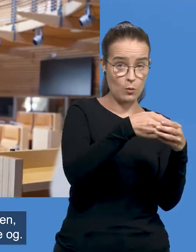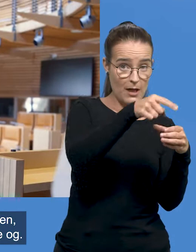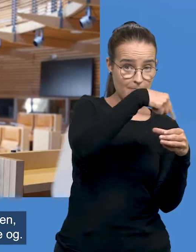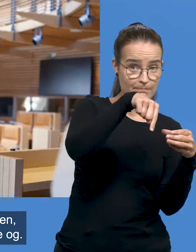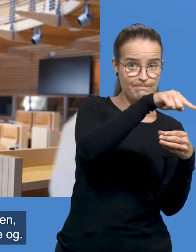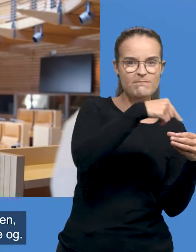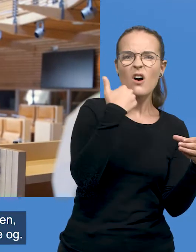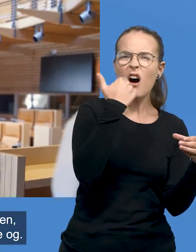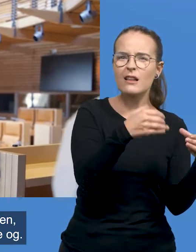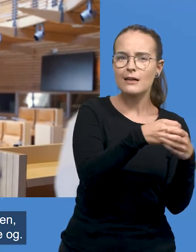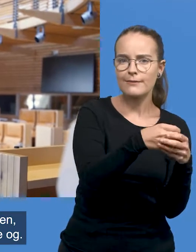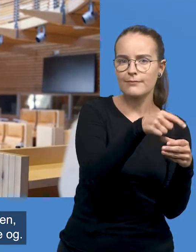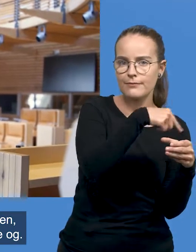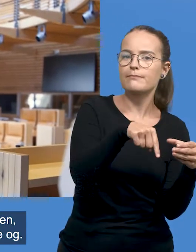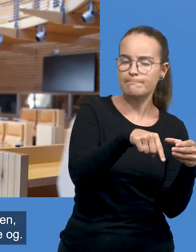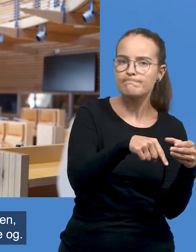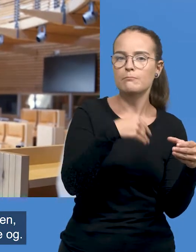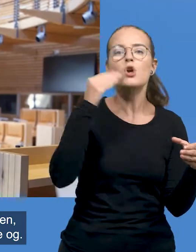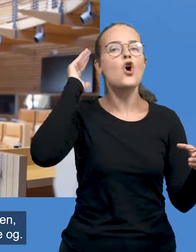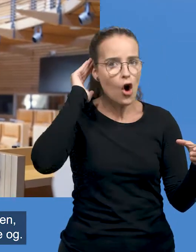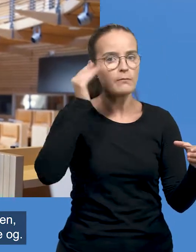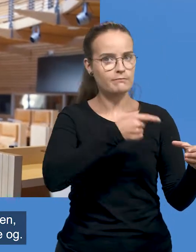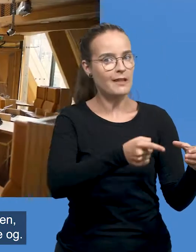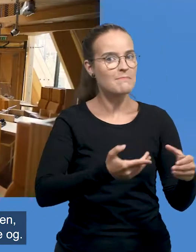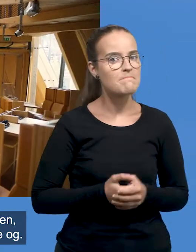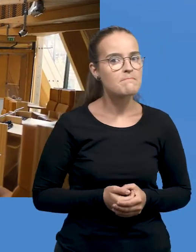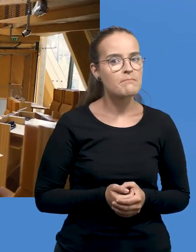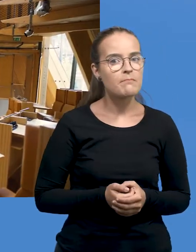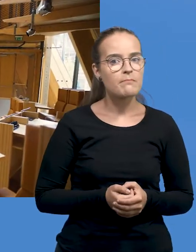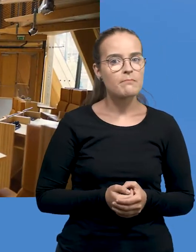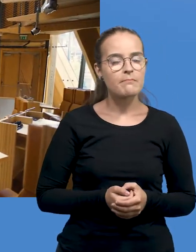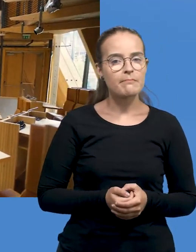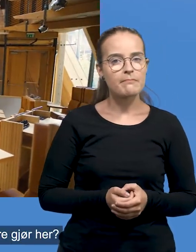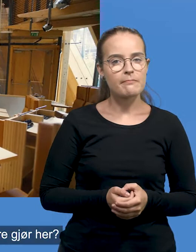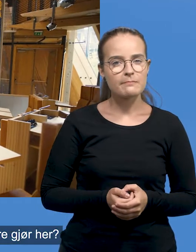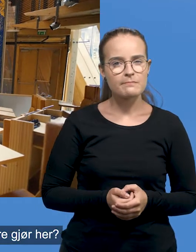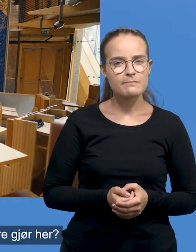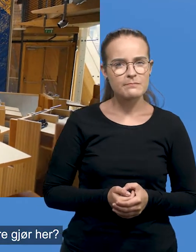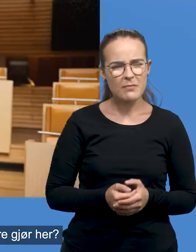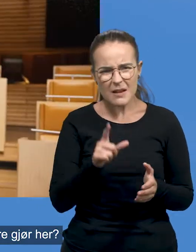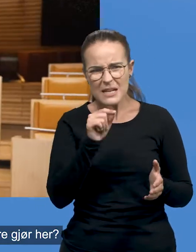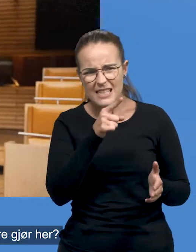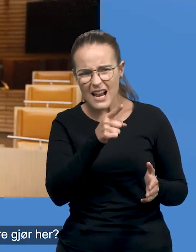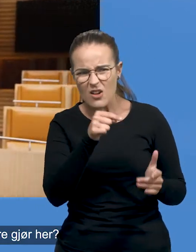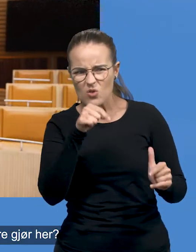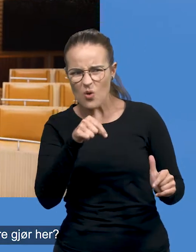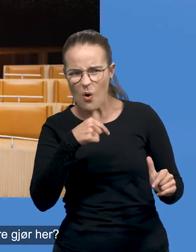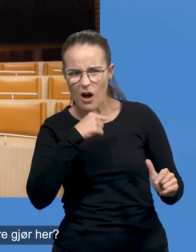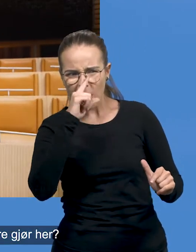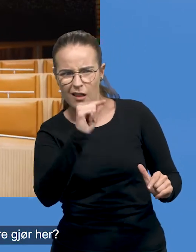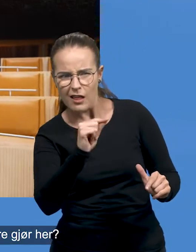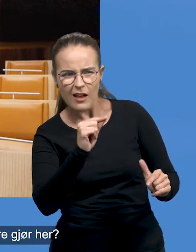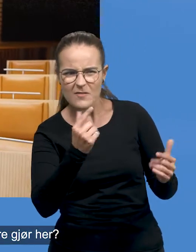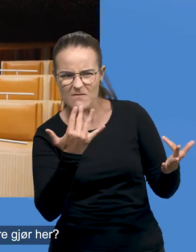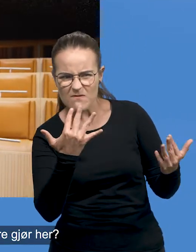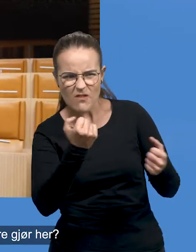gruppe som bestandig eliten skal kunne bli hørt dem også. Men Silje, nå ble jeg faktisk litt